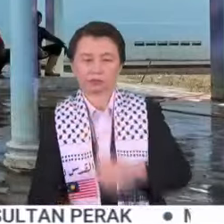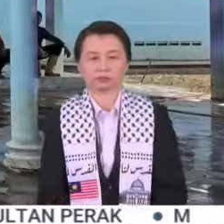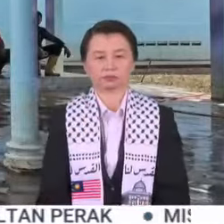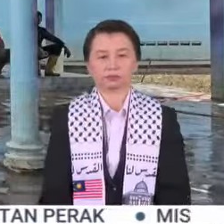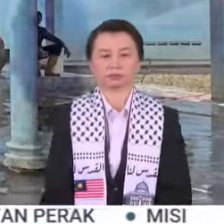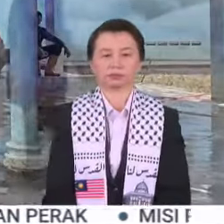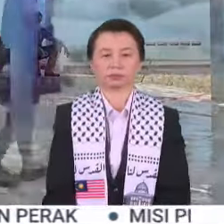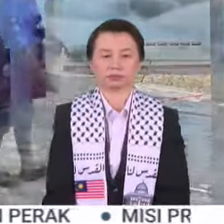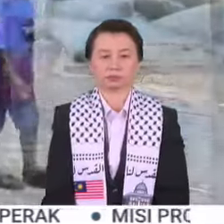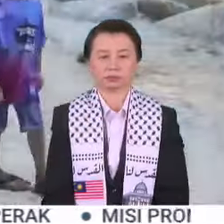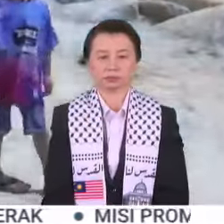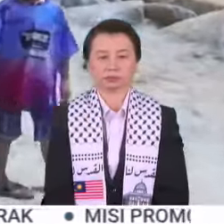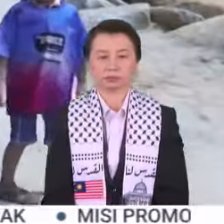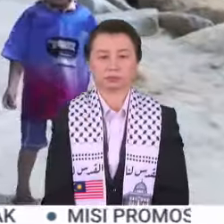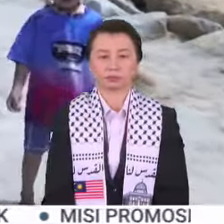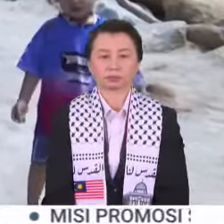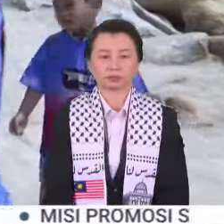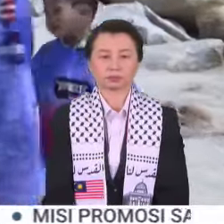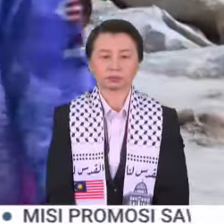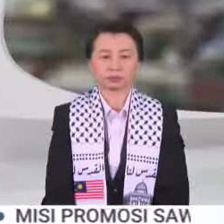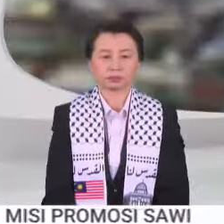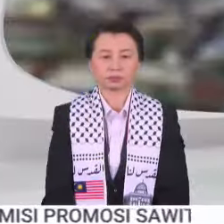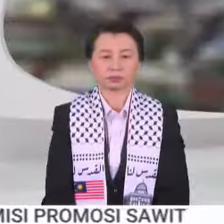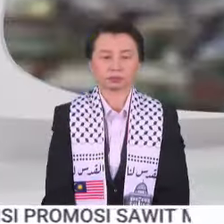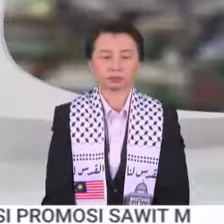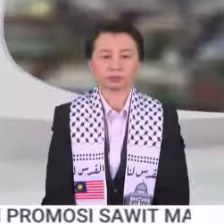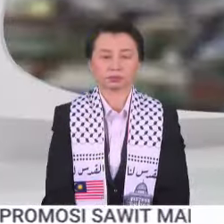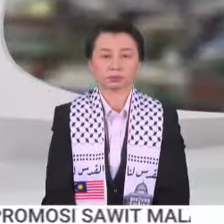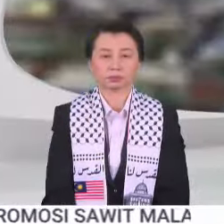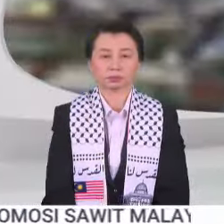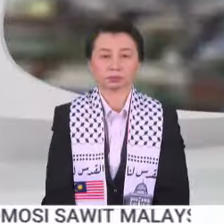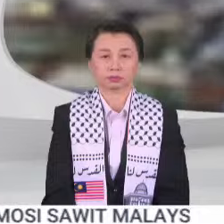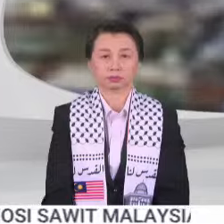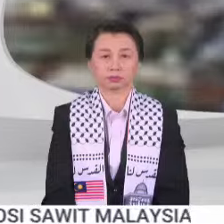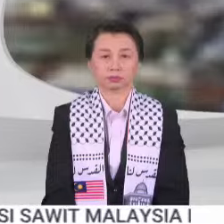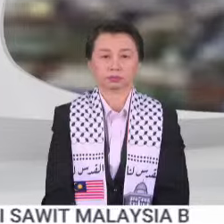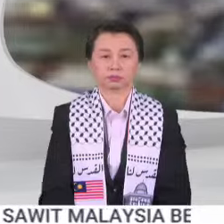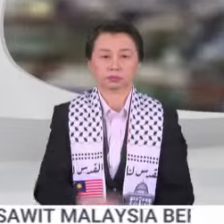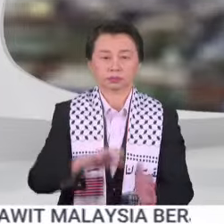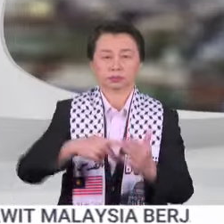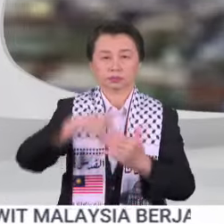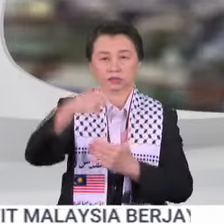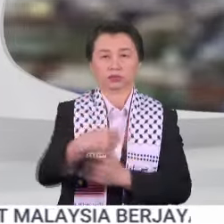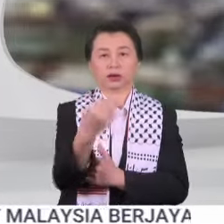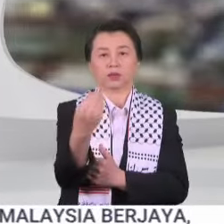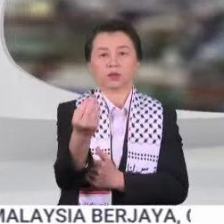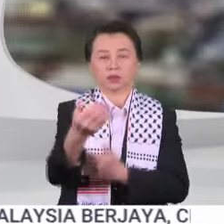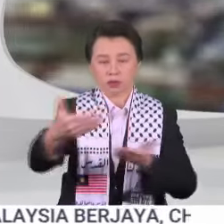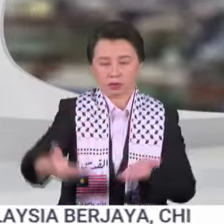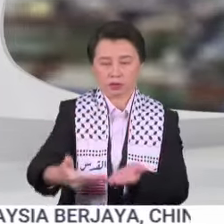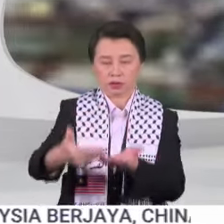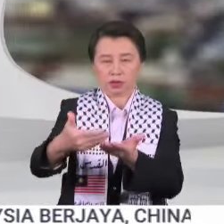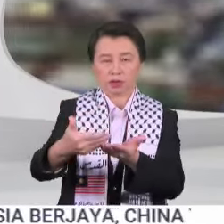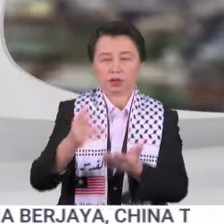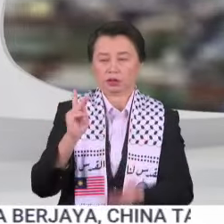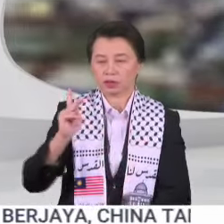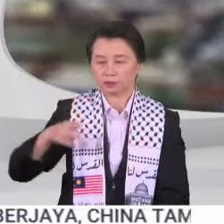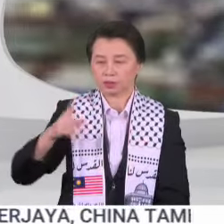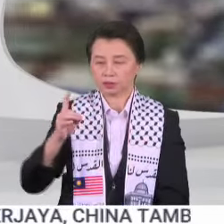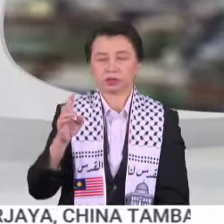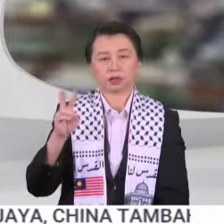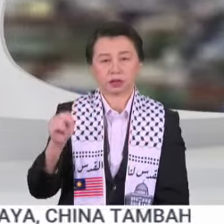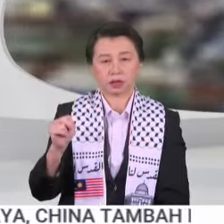Dan Selain program Jualan Rahmah diperkenalkan Kementerian Perdagangan Dalam